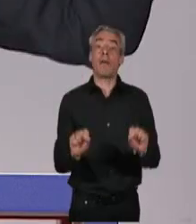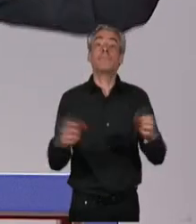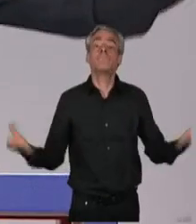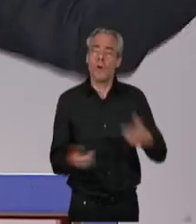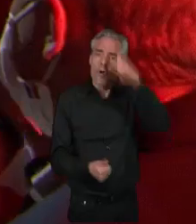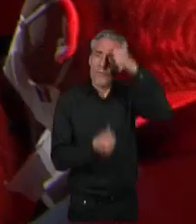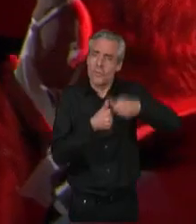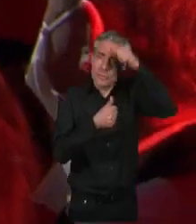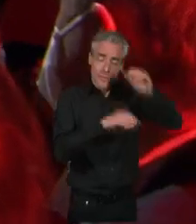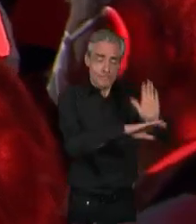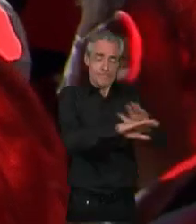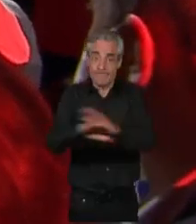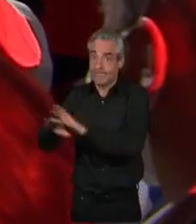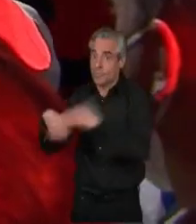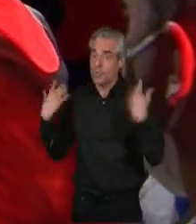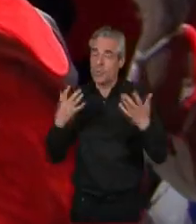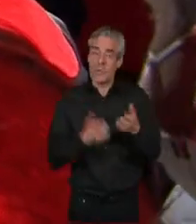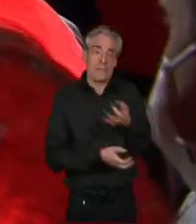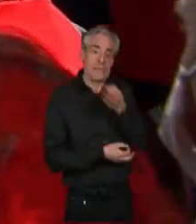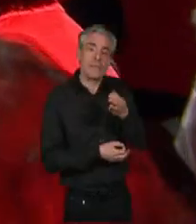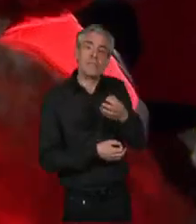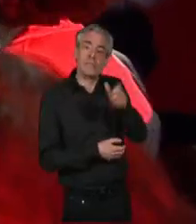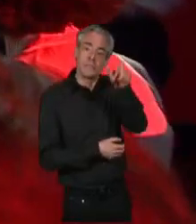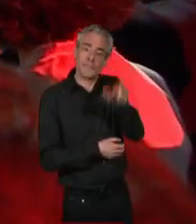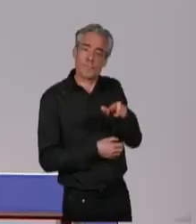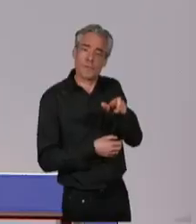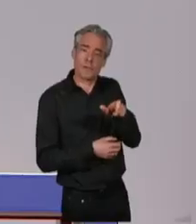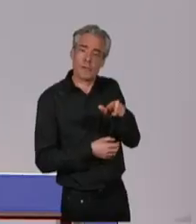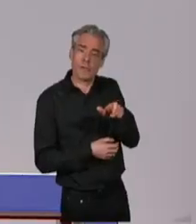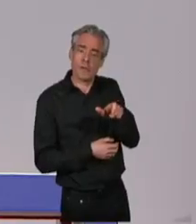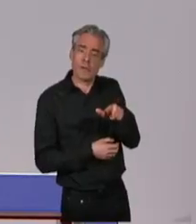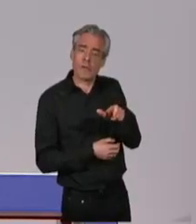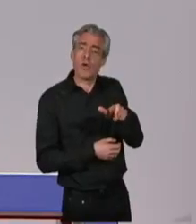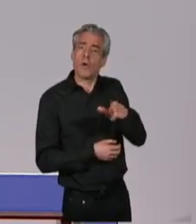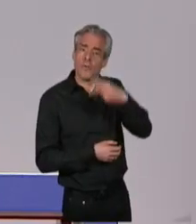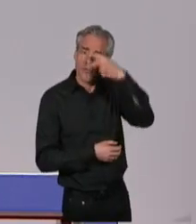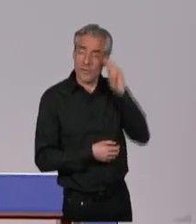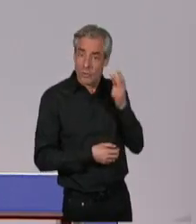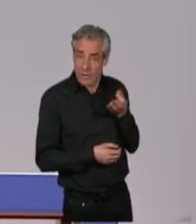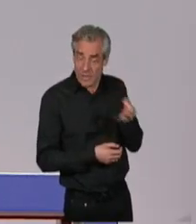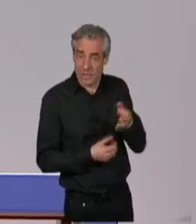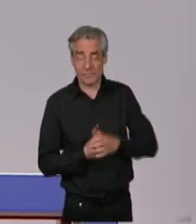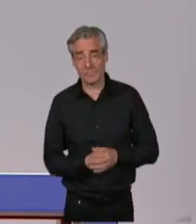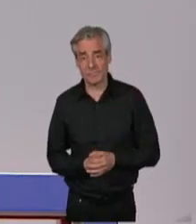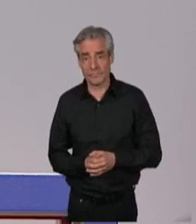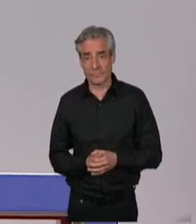Souvenez-vous de l'avertissement prémonitoire lancé en responsabilité par François Fillon.